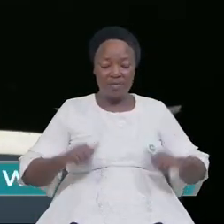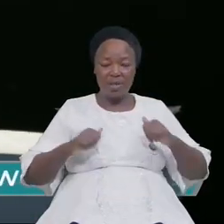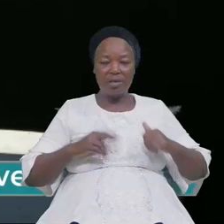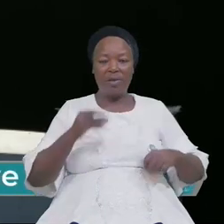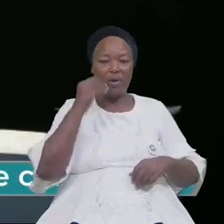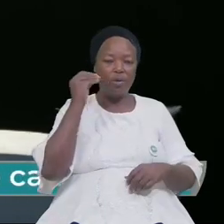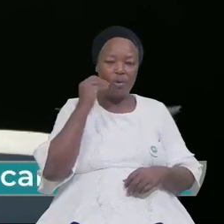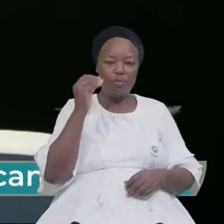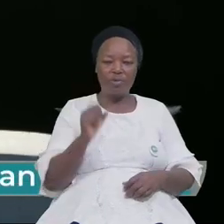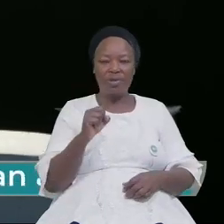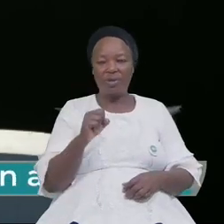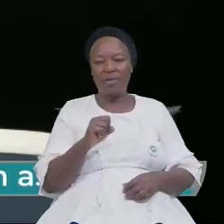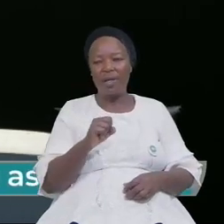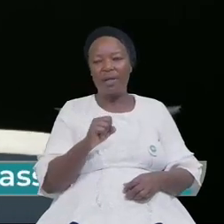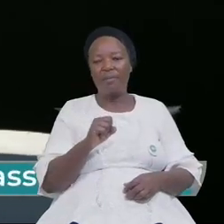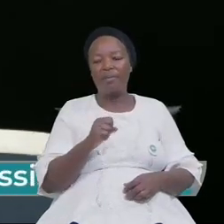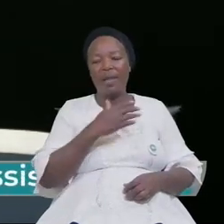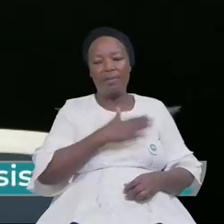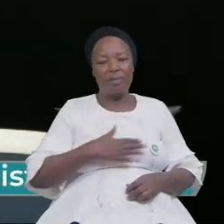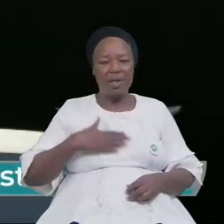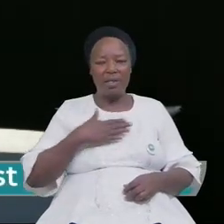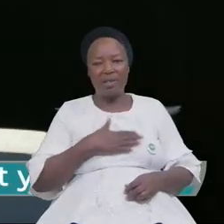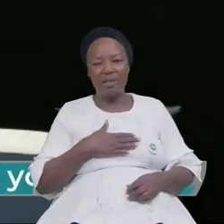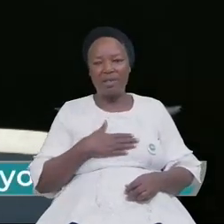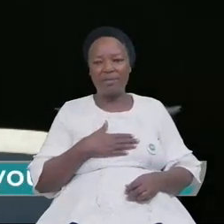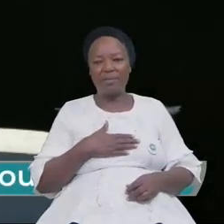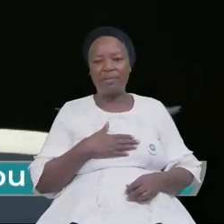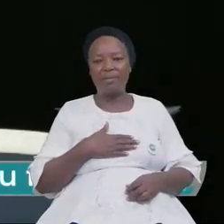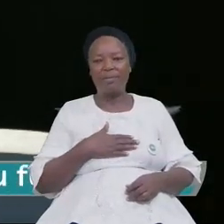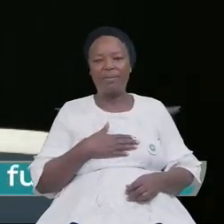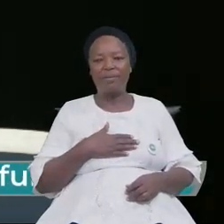l'adresse. De résidence.